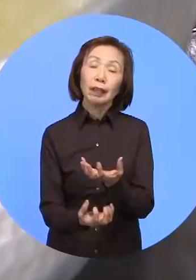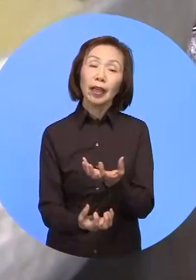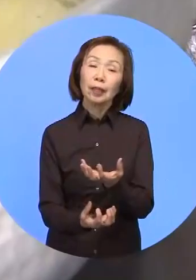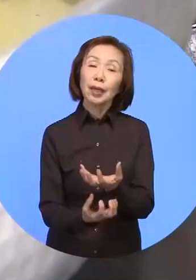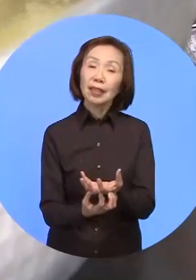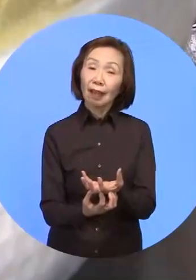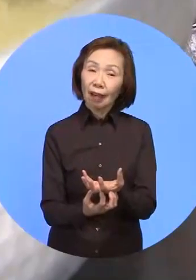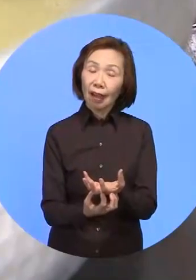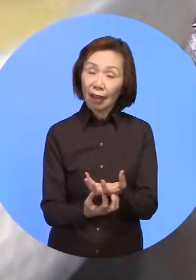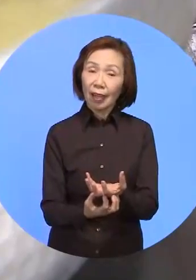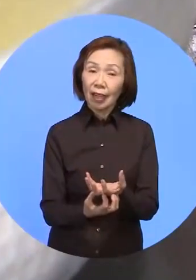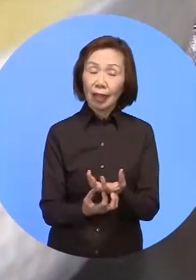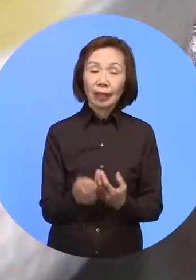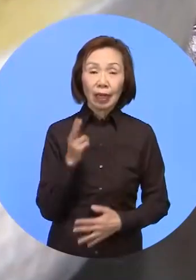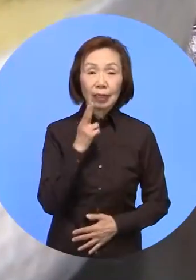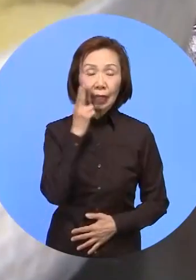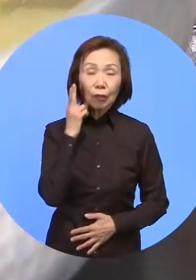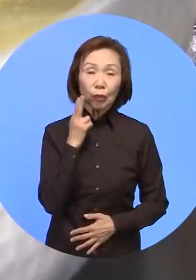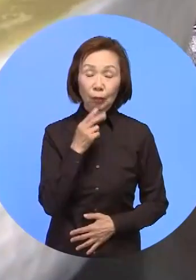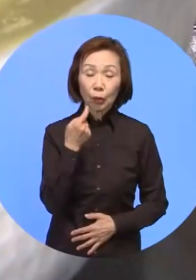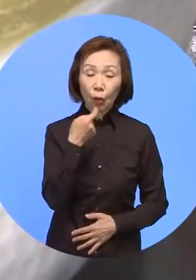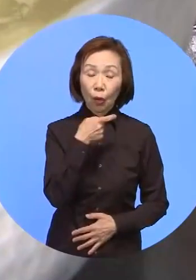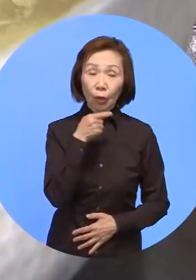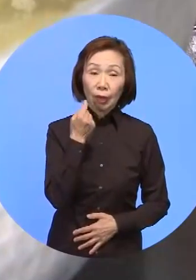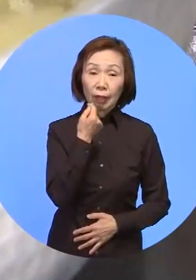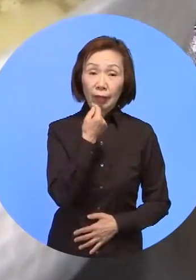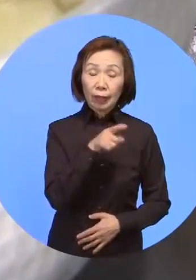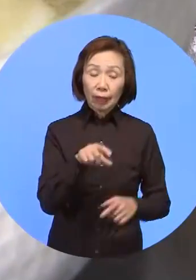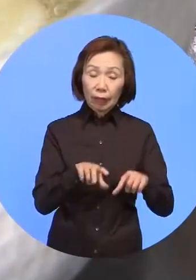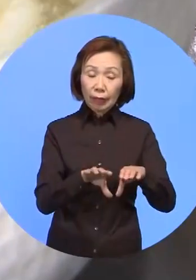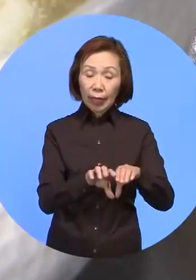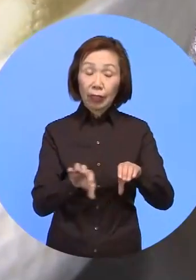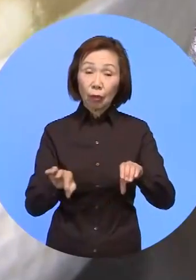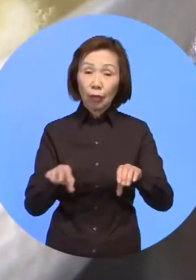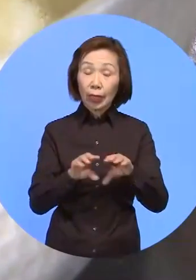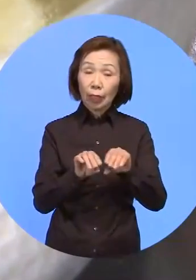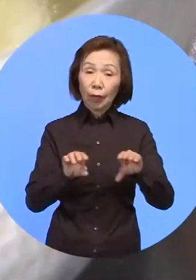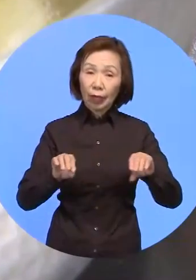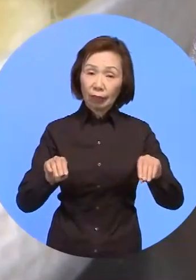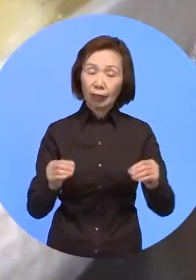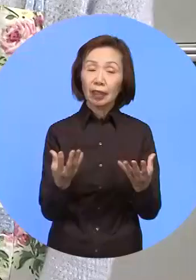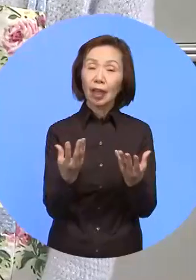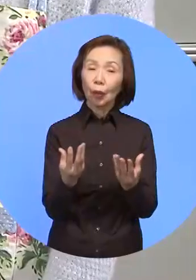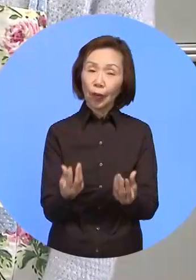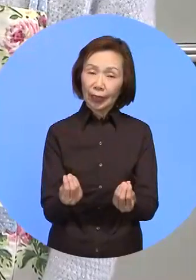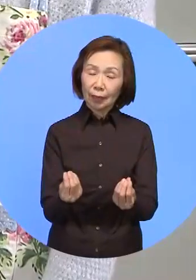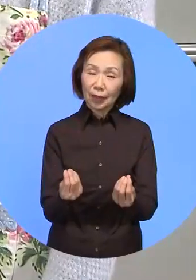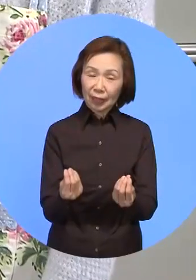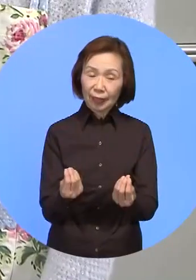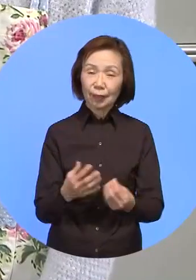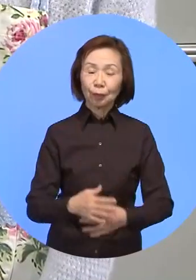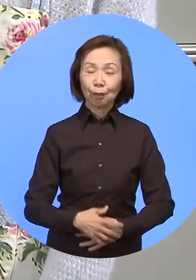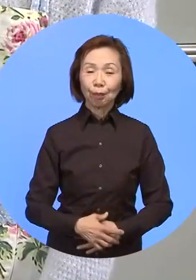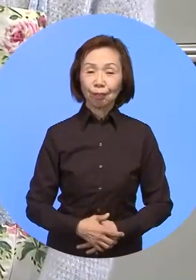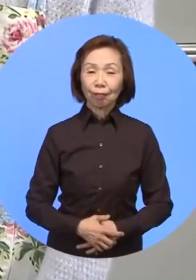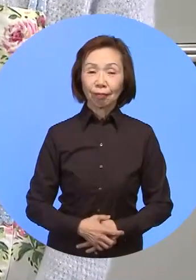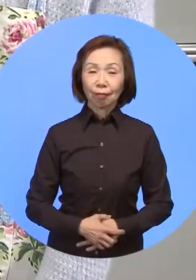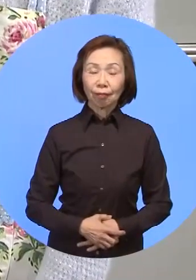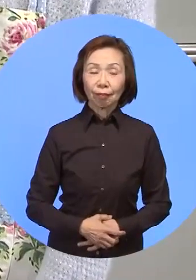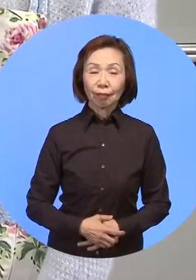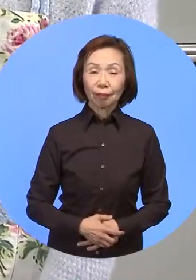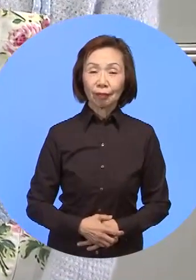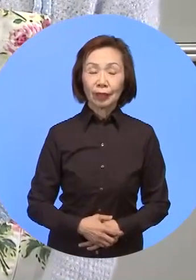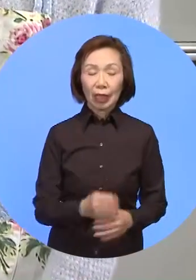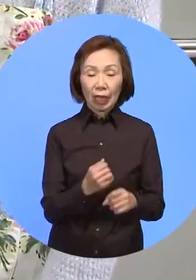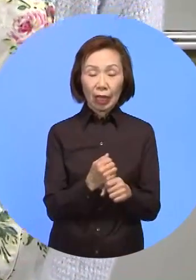芋と大根が柔らかくなれば煮るという工程は終了になります。お味噌なんですけれども、お味